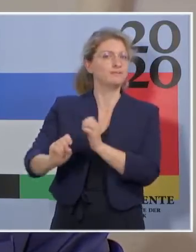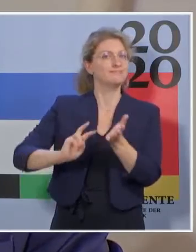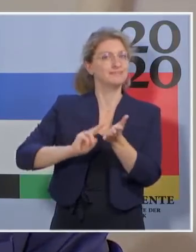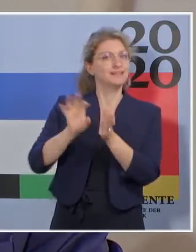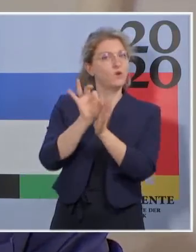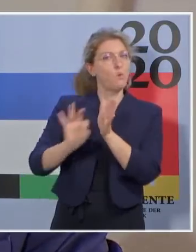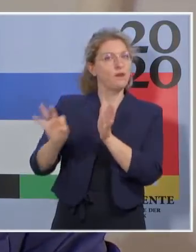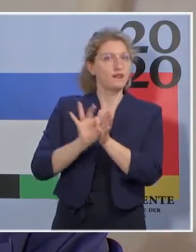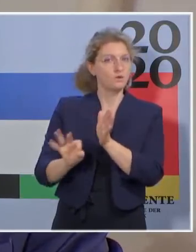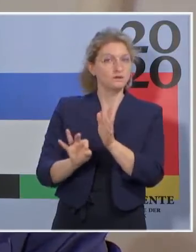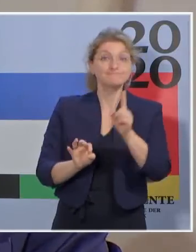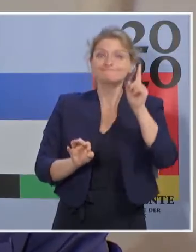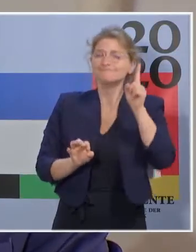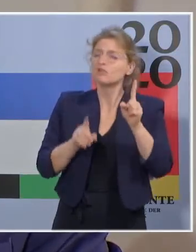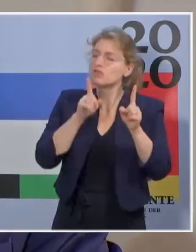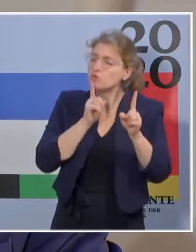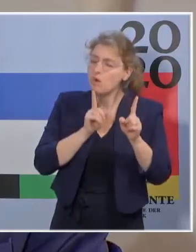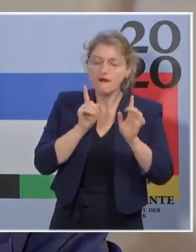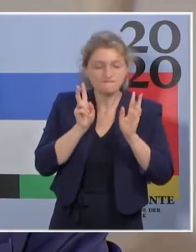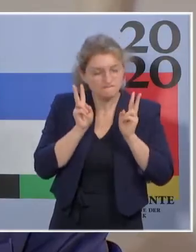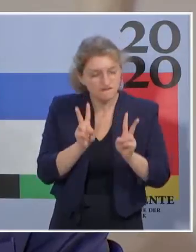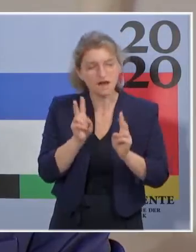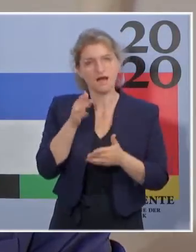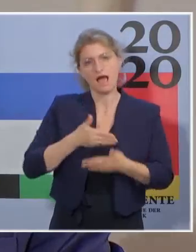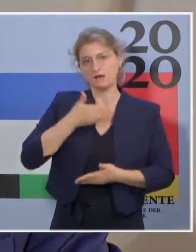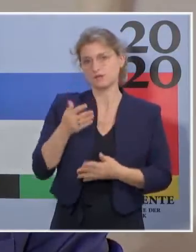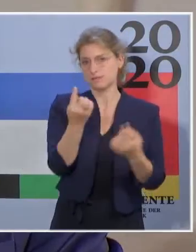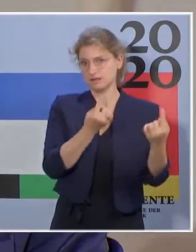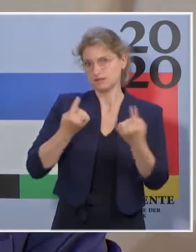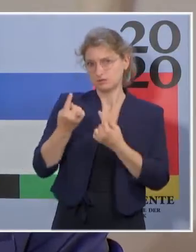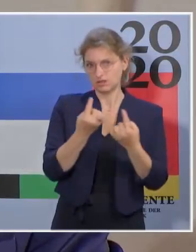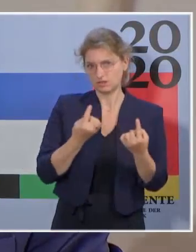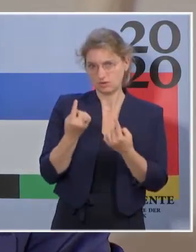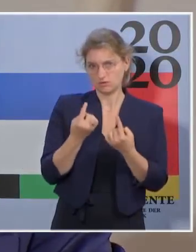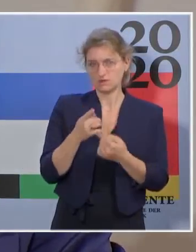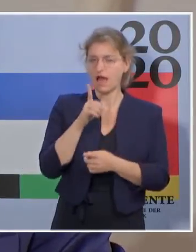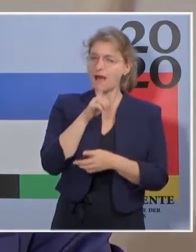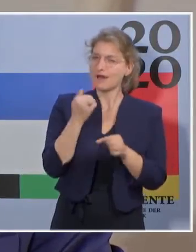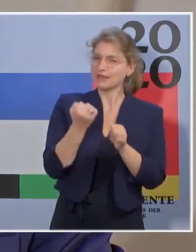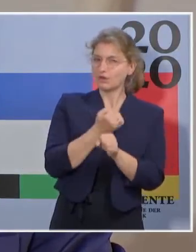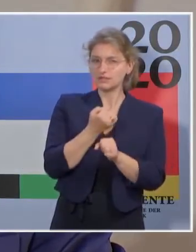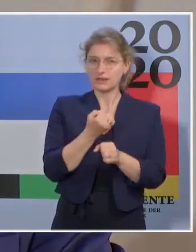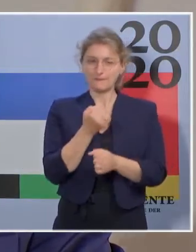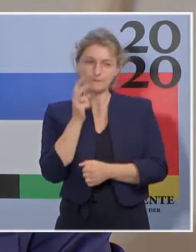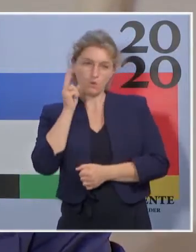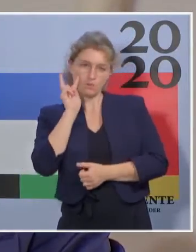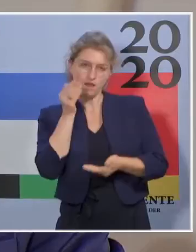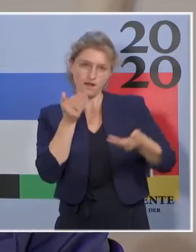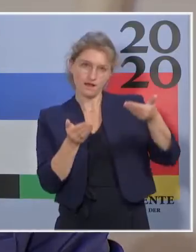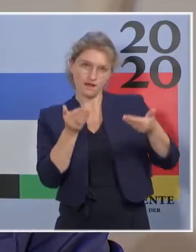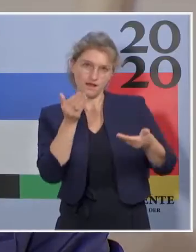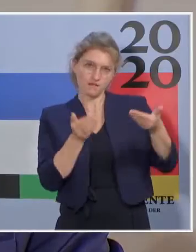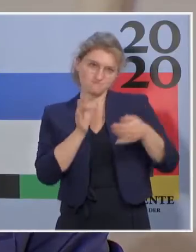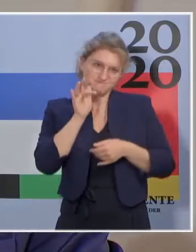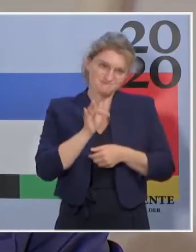und ausdrücklich nur in extremen Ausnahmesituationen, aber in der Abwägung hier auch dann und